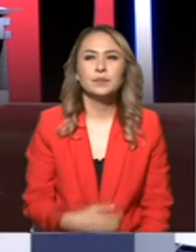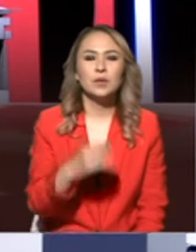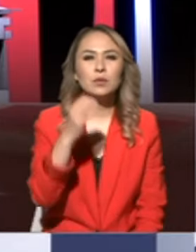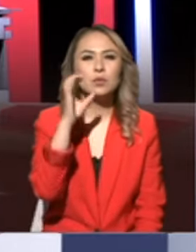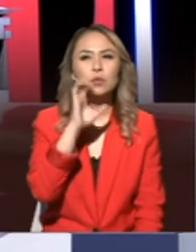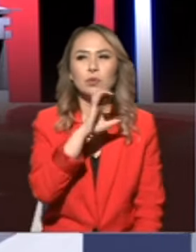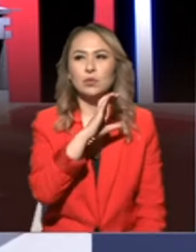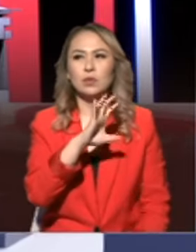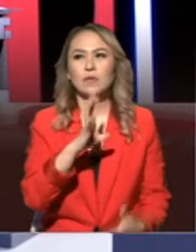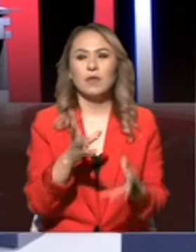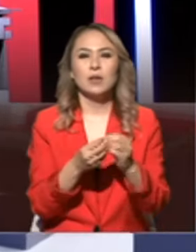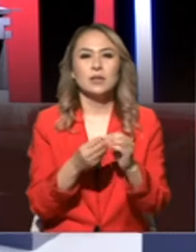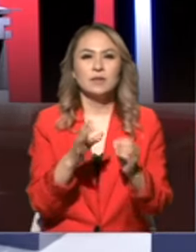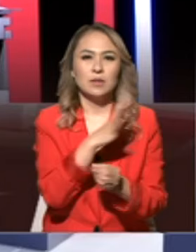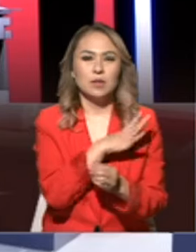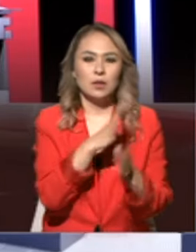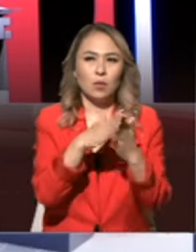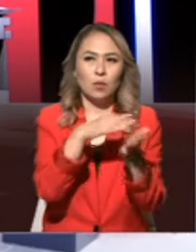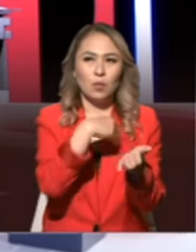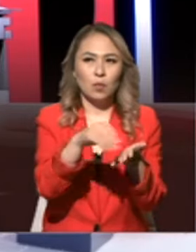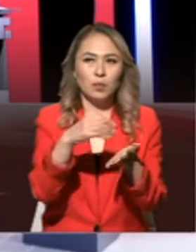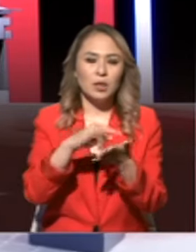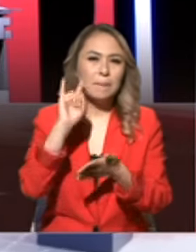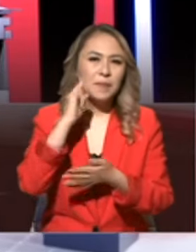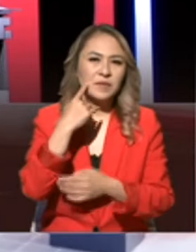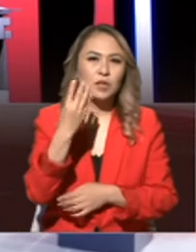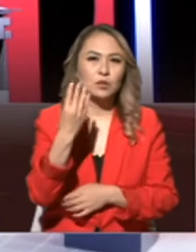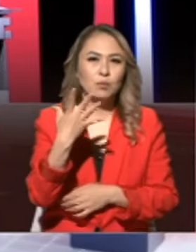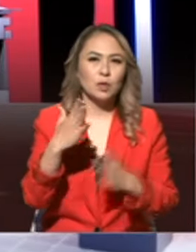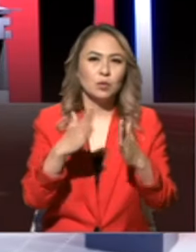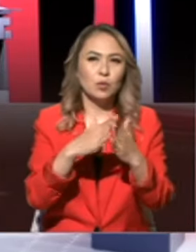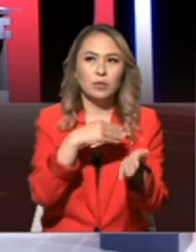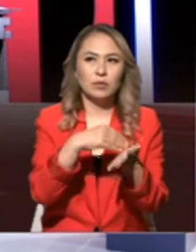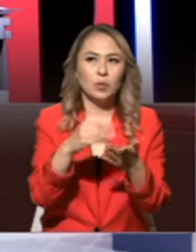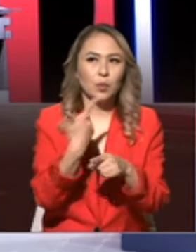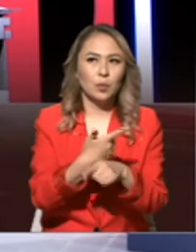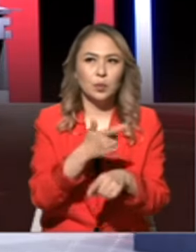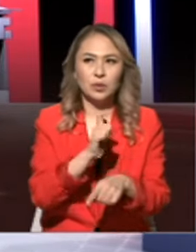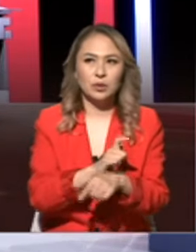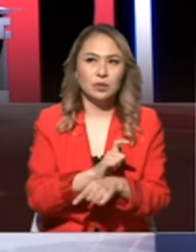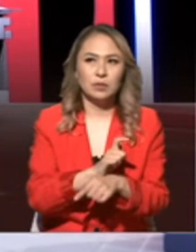облысында 1206 үй алынған екен, Павлодарда 45 үй. 45 үй деген өте